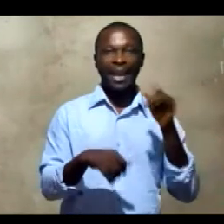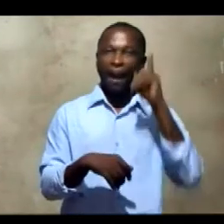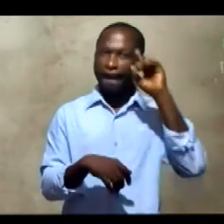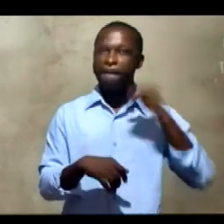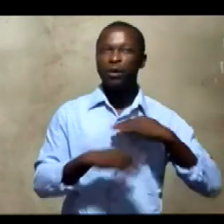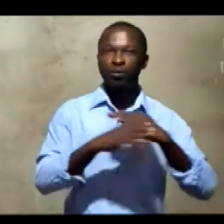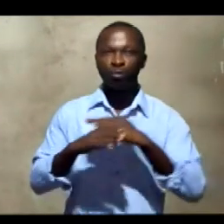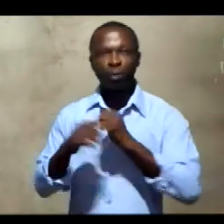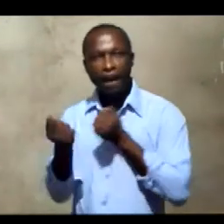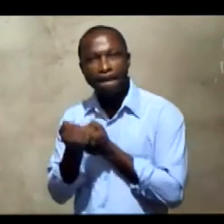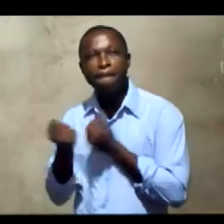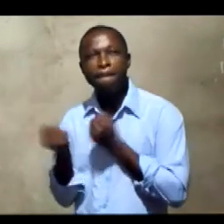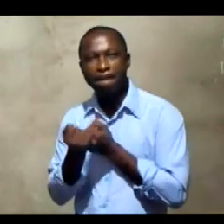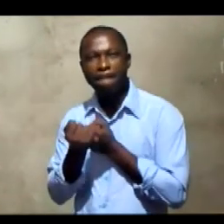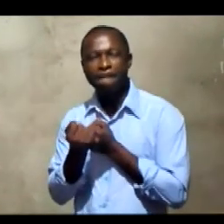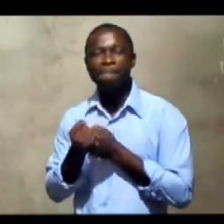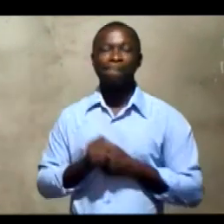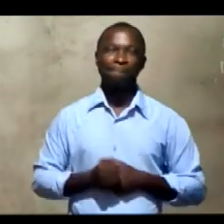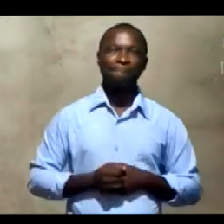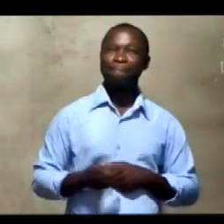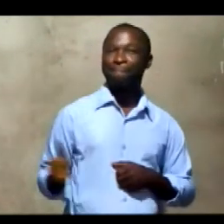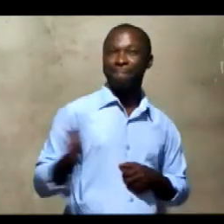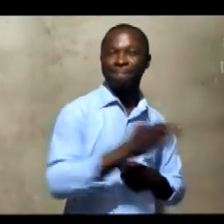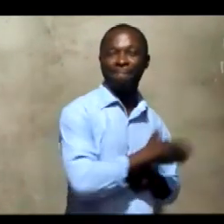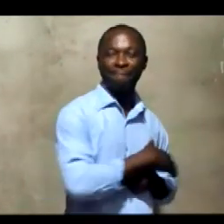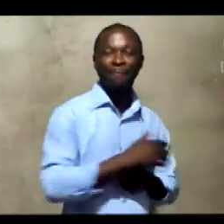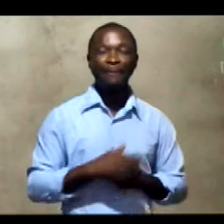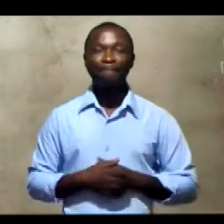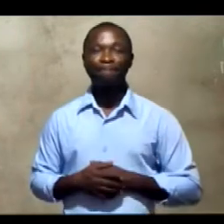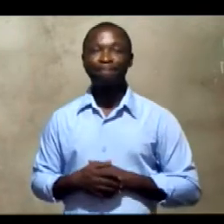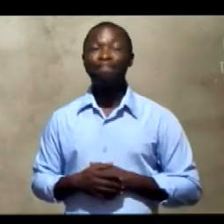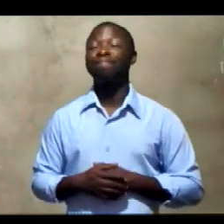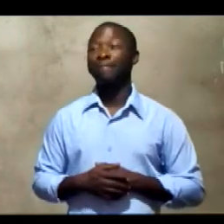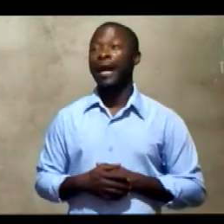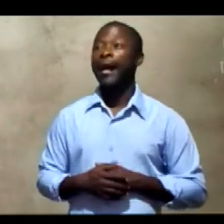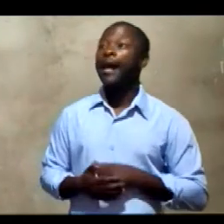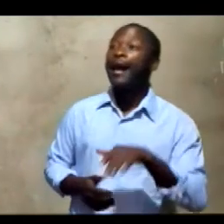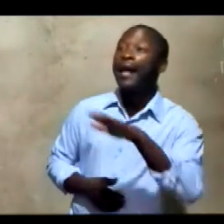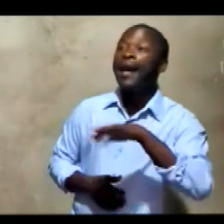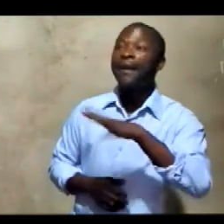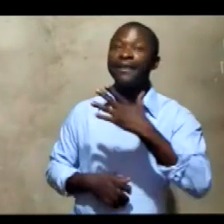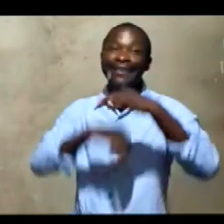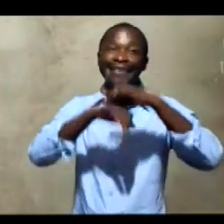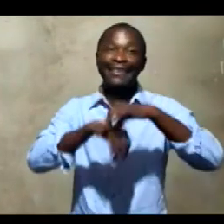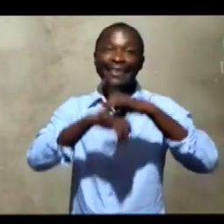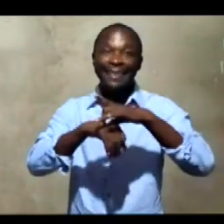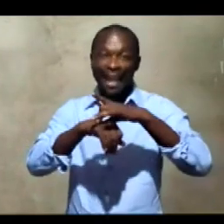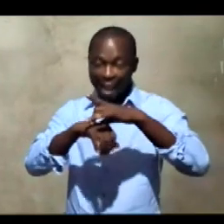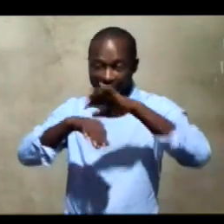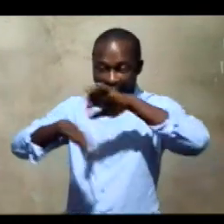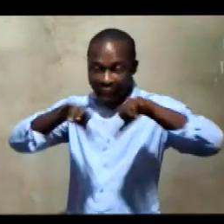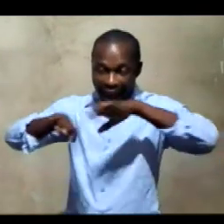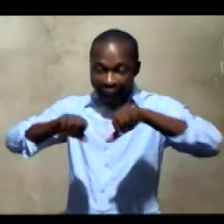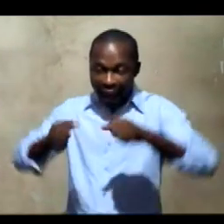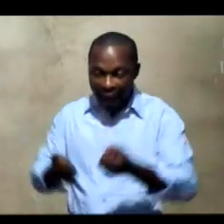tenue du comité de suivi des accords. L'Éthiopie veut rendre son secteur minier plus attractif. Pour ce faire, l'exécutif